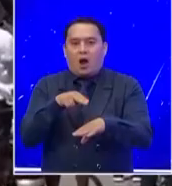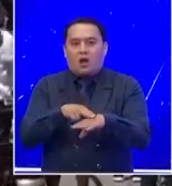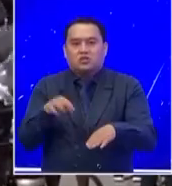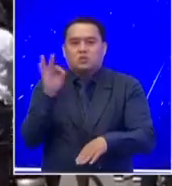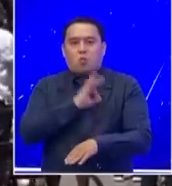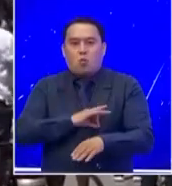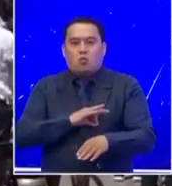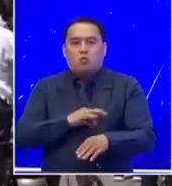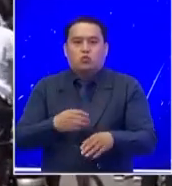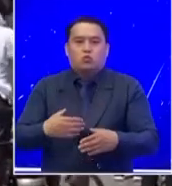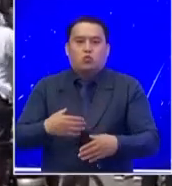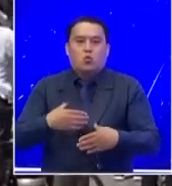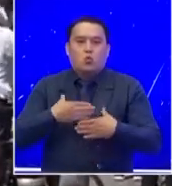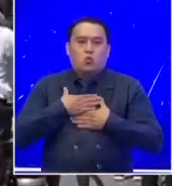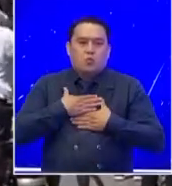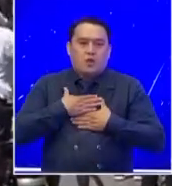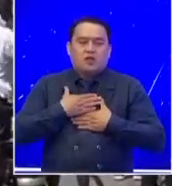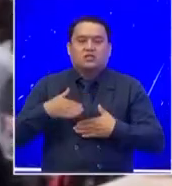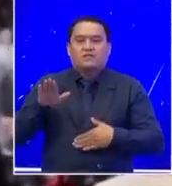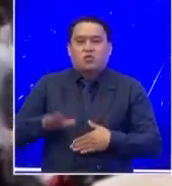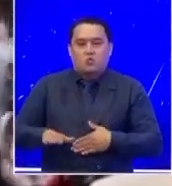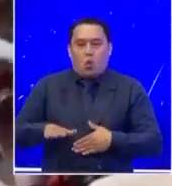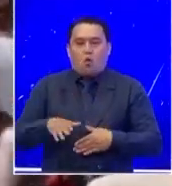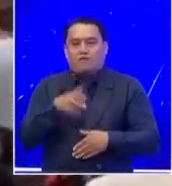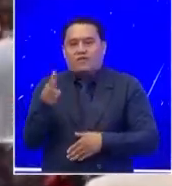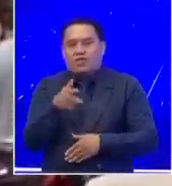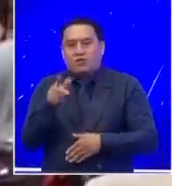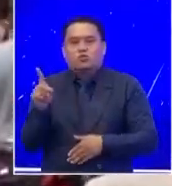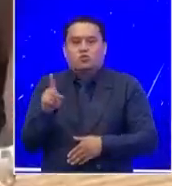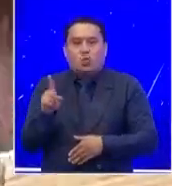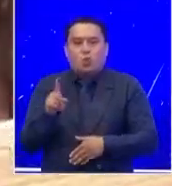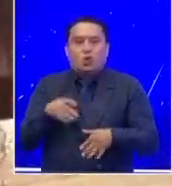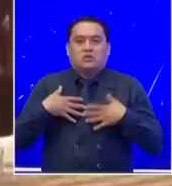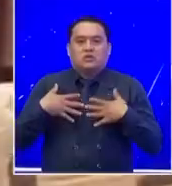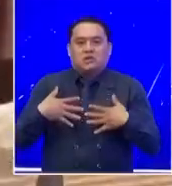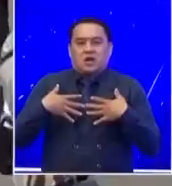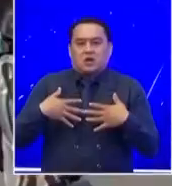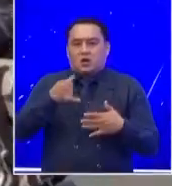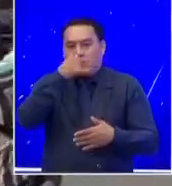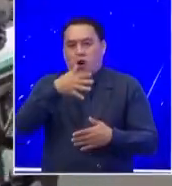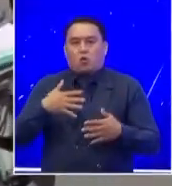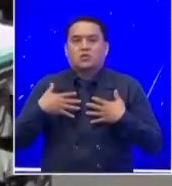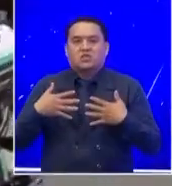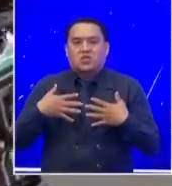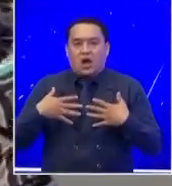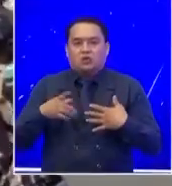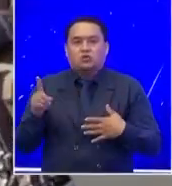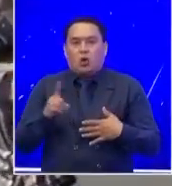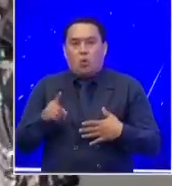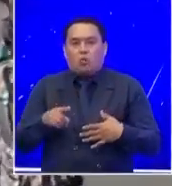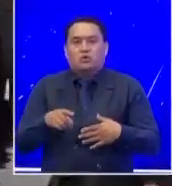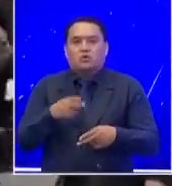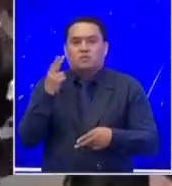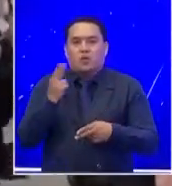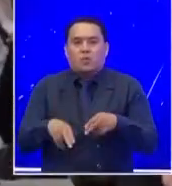применил к нему удушающий прием. Снятое случайным наблюдателем видео фиксирует хрипы мужчины. «Я не могу дышать». Положить конец